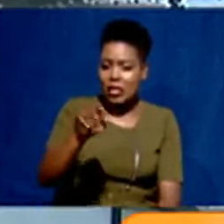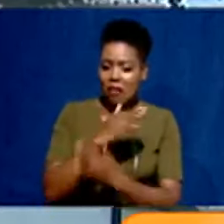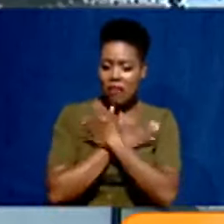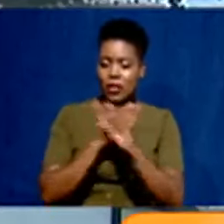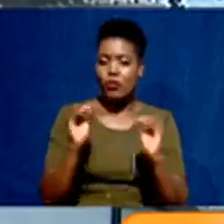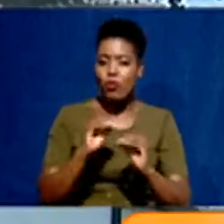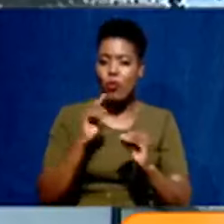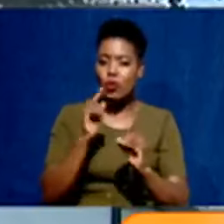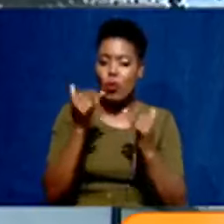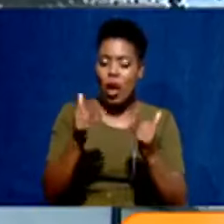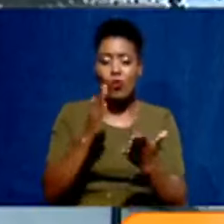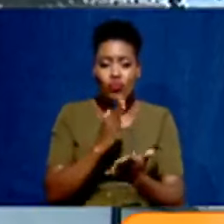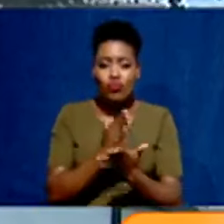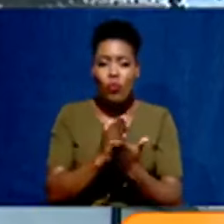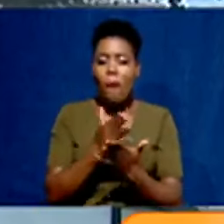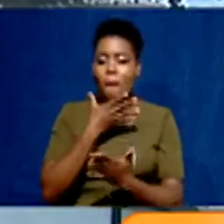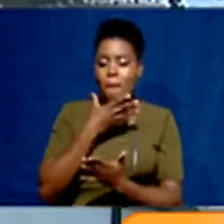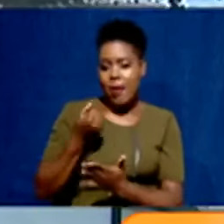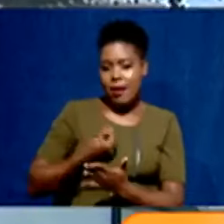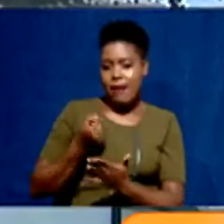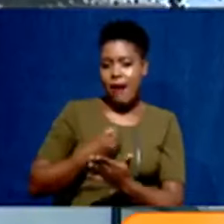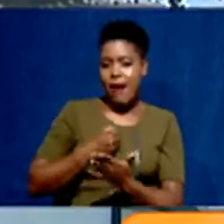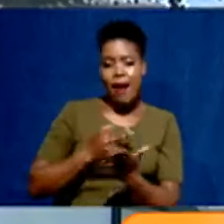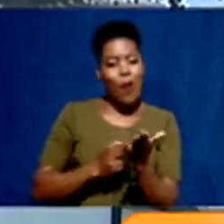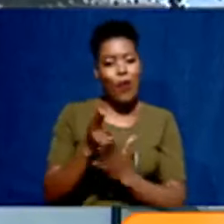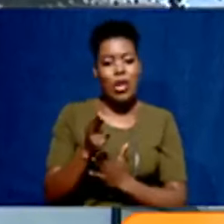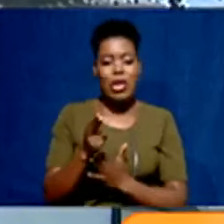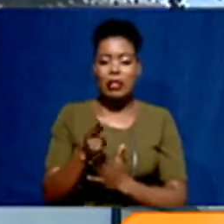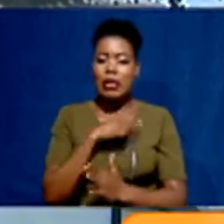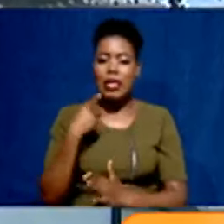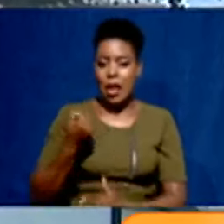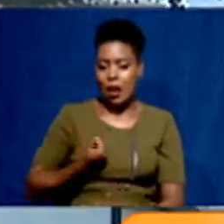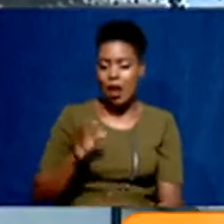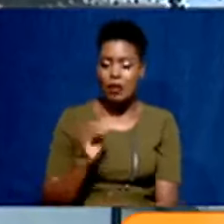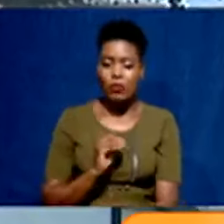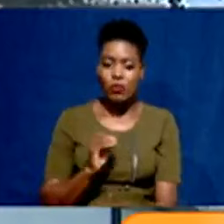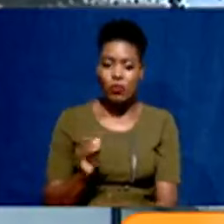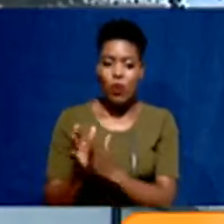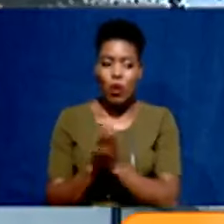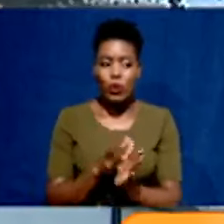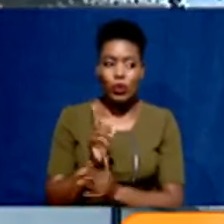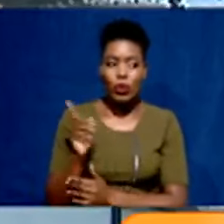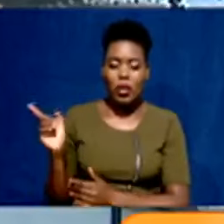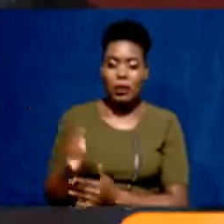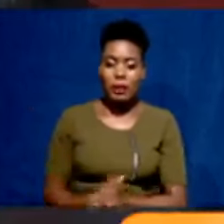na kwa hivyo hakuwa na sababu yoyote ya kutekeleza mauaji hayo. Setho Lale na taarifa kamili.